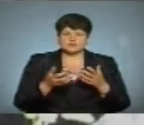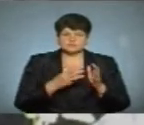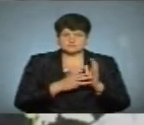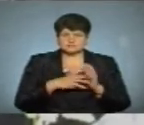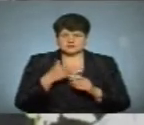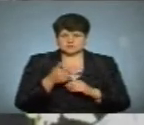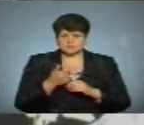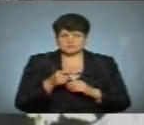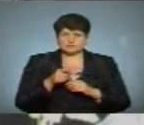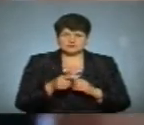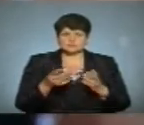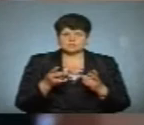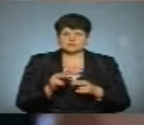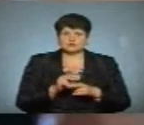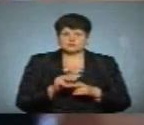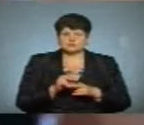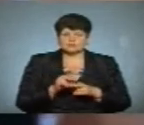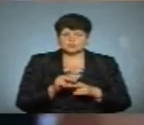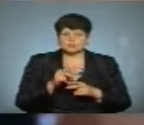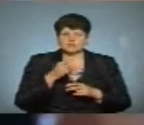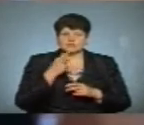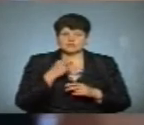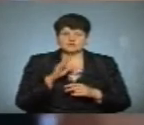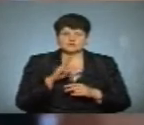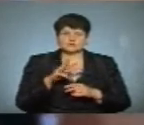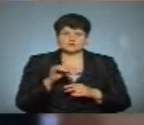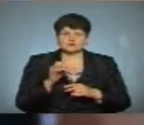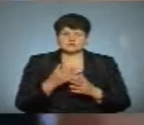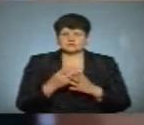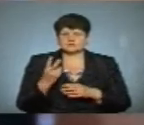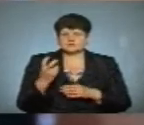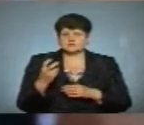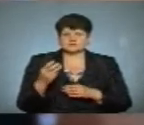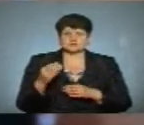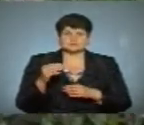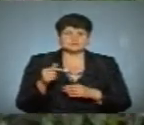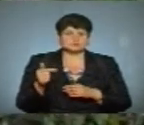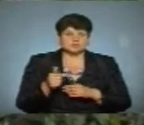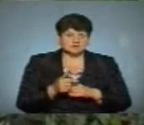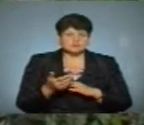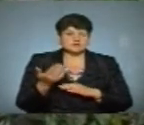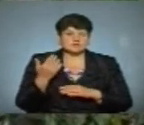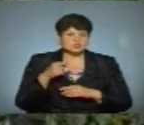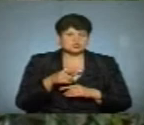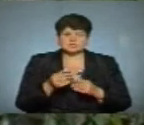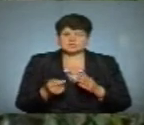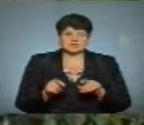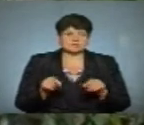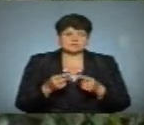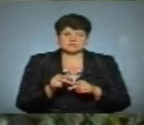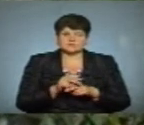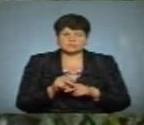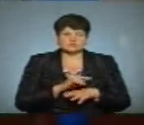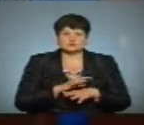80-х роках. Вона потребує ремонту, каже Віктор Мирончук, а це близько 200 тисяч гривень. За словами чоловіка, раніше її не відновлювали, бо не